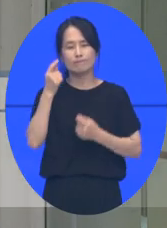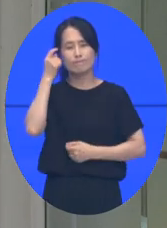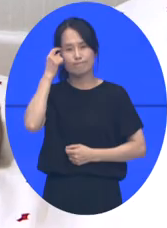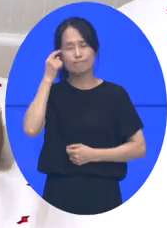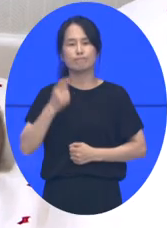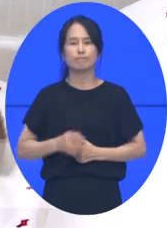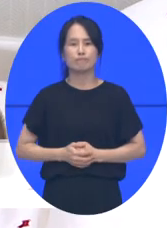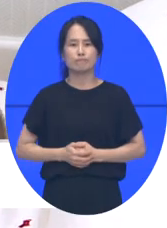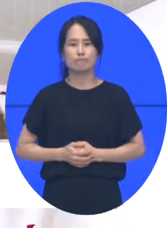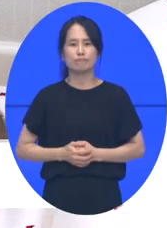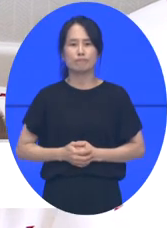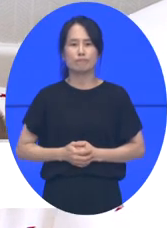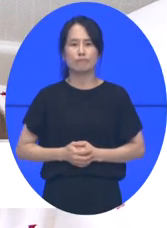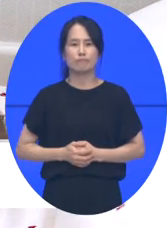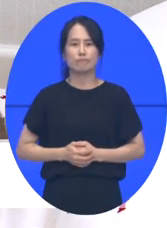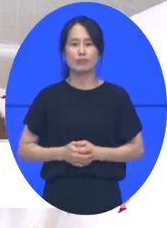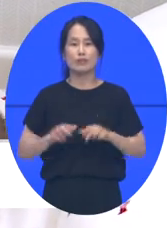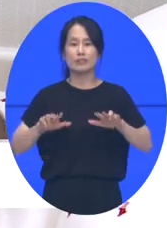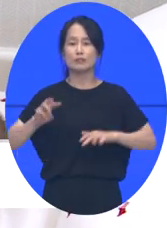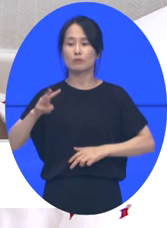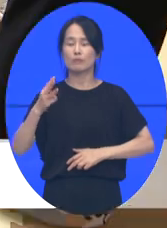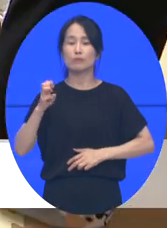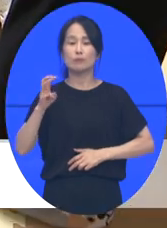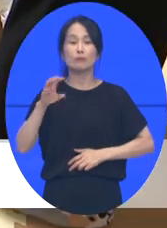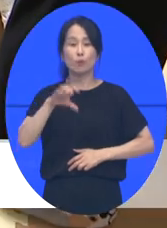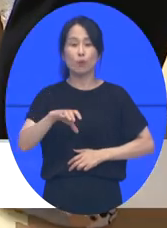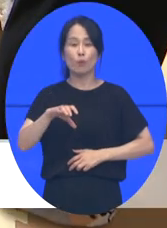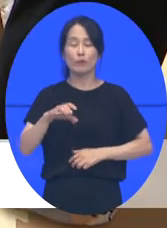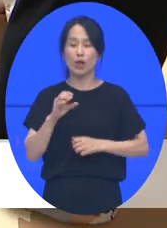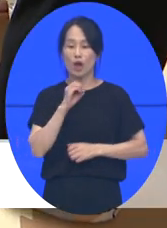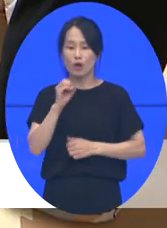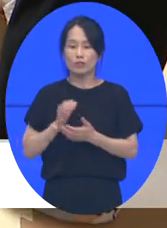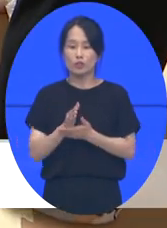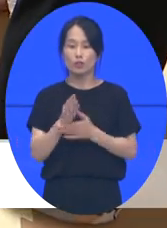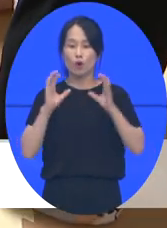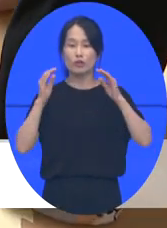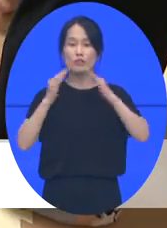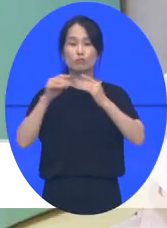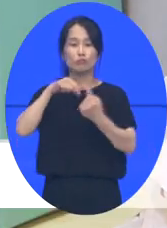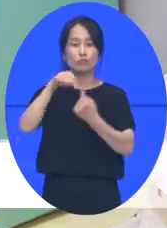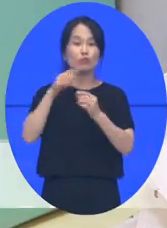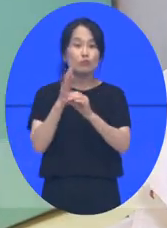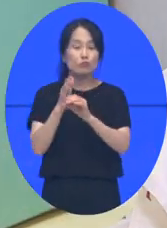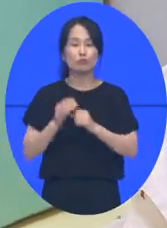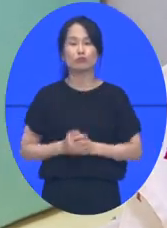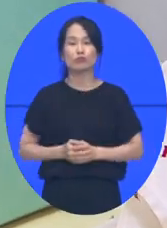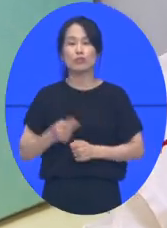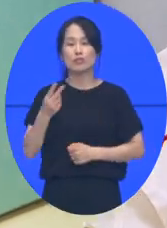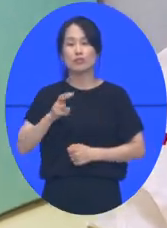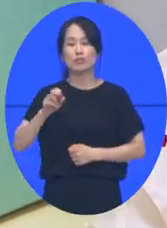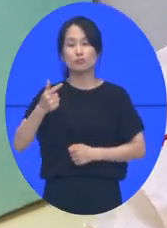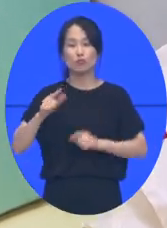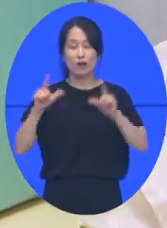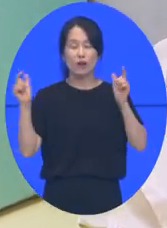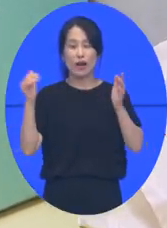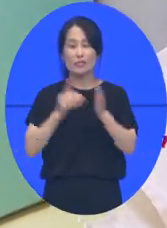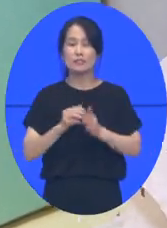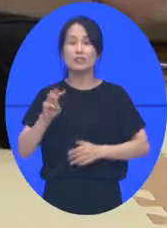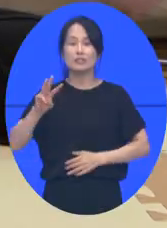생각하고 있습니다. 경기도는 현재 333곳에 영세아 전용 어린이집을 운영 중인데 오는